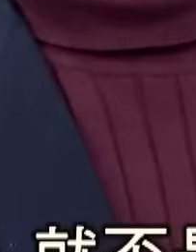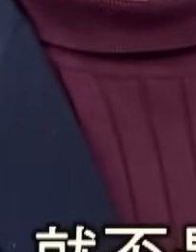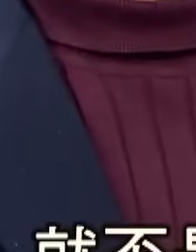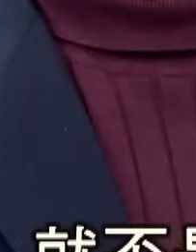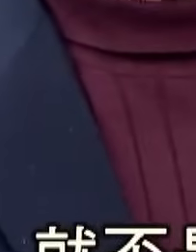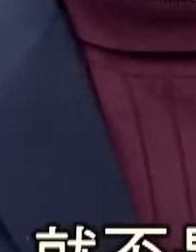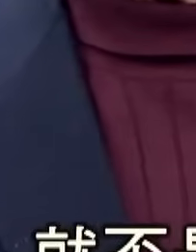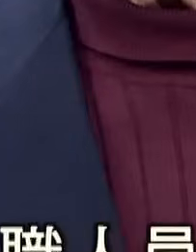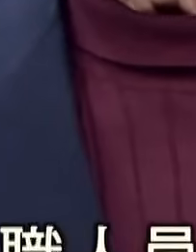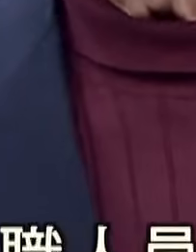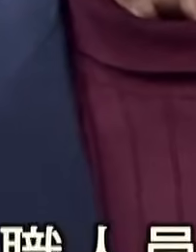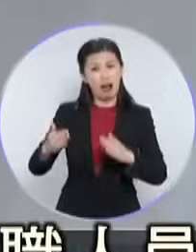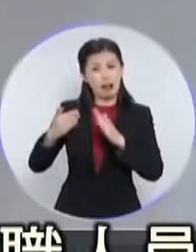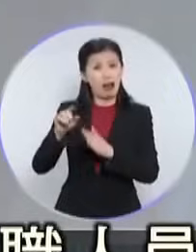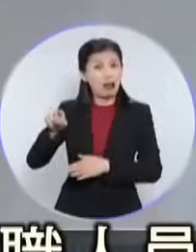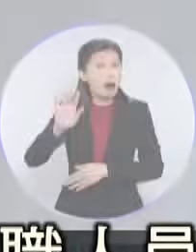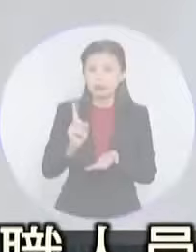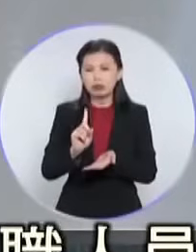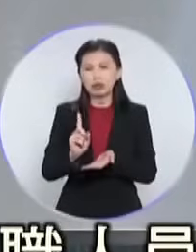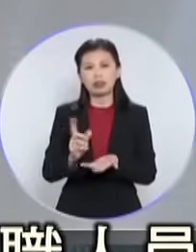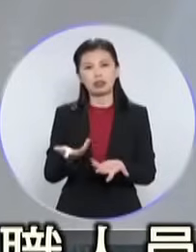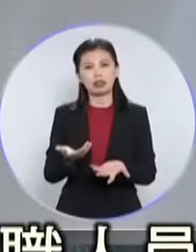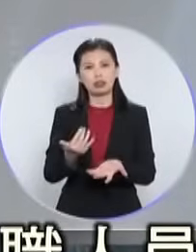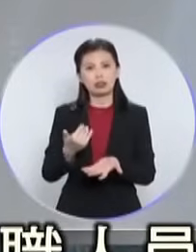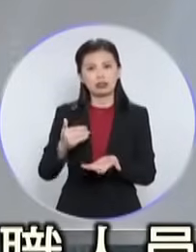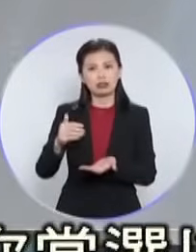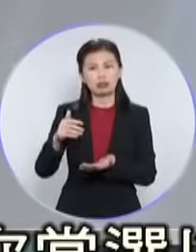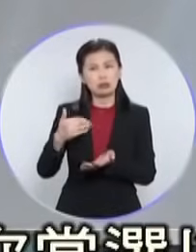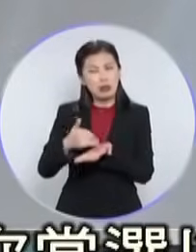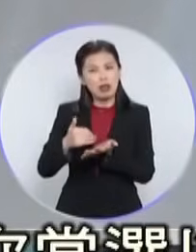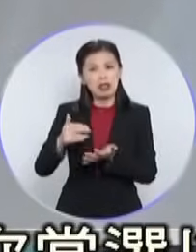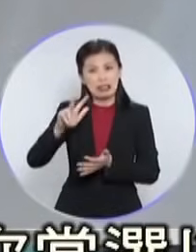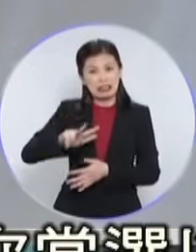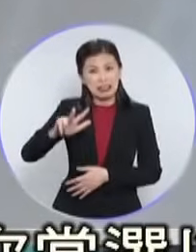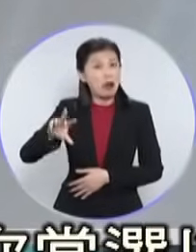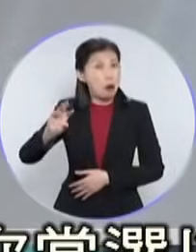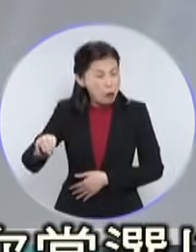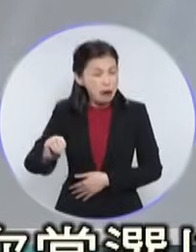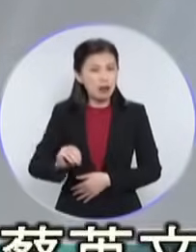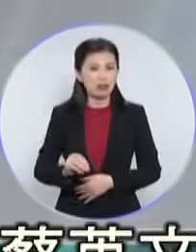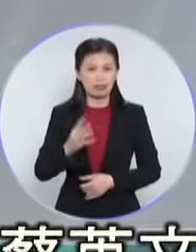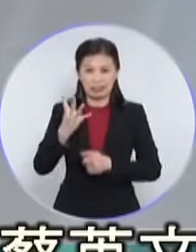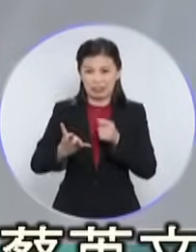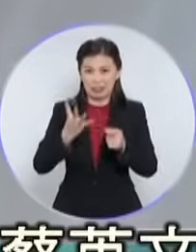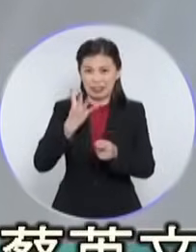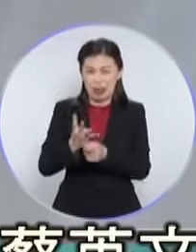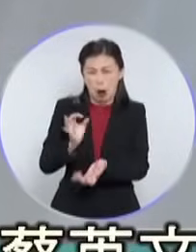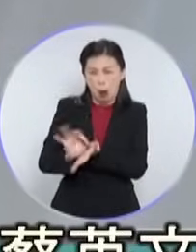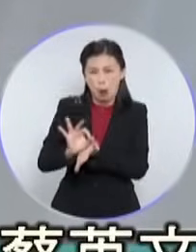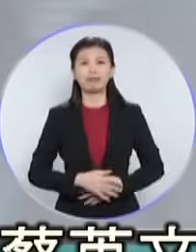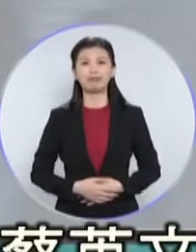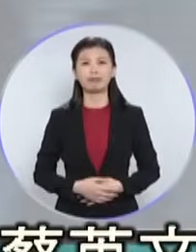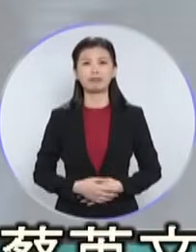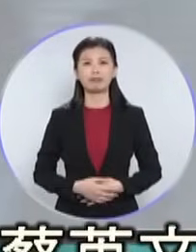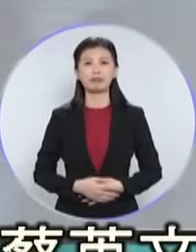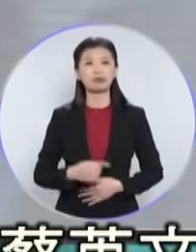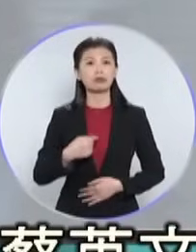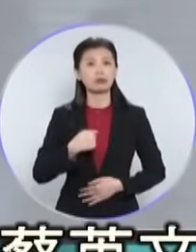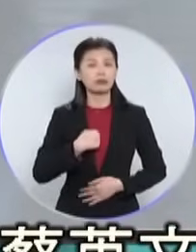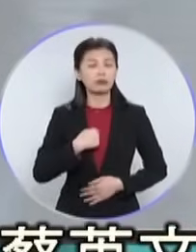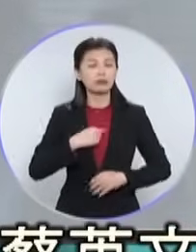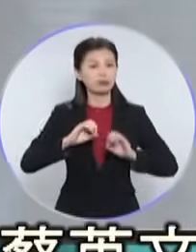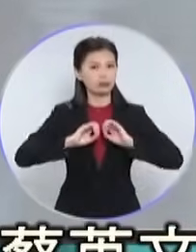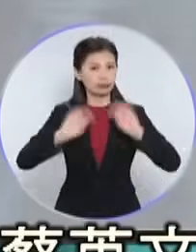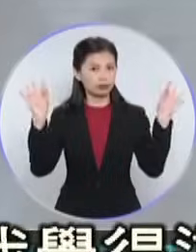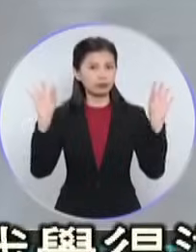精准了，因为公职人员是可以拥有股票的，那你当选以后信托就好。对，他说那蔡英文跟赖